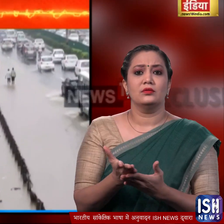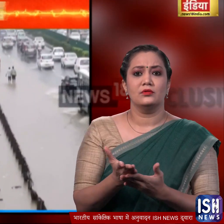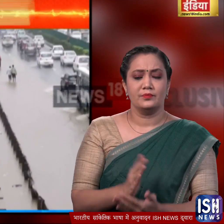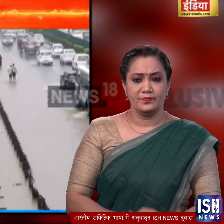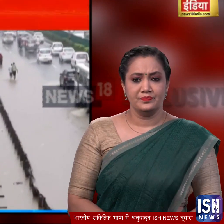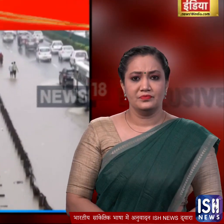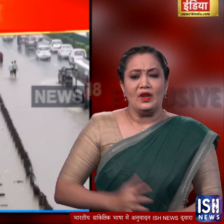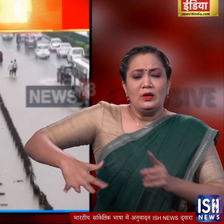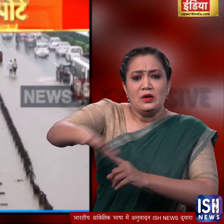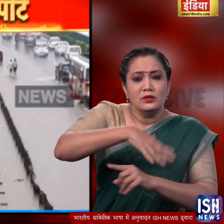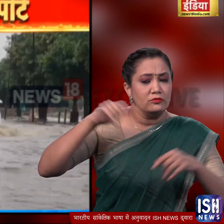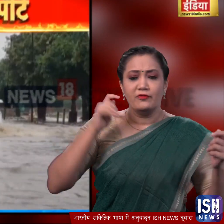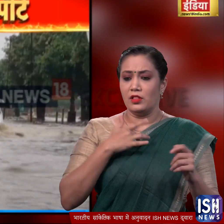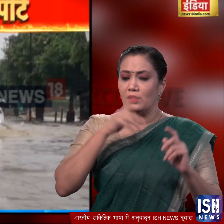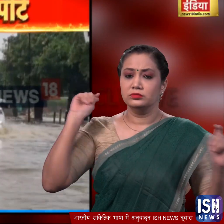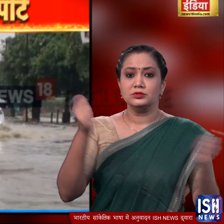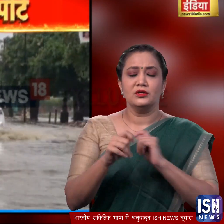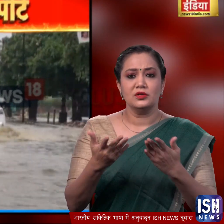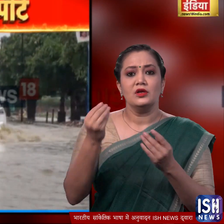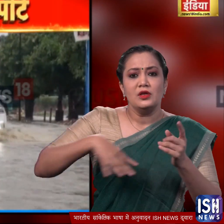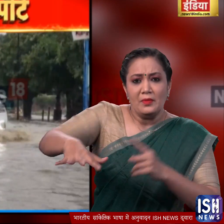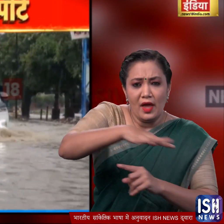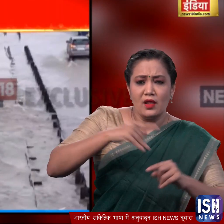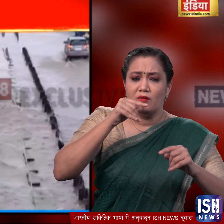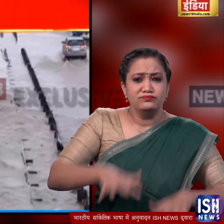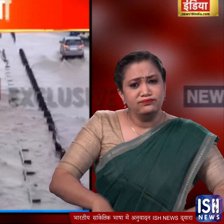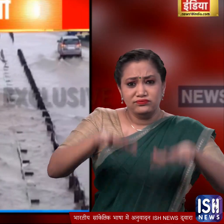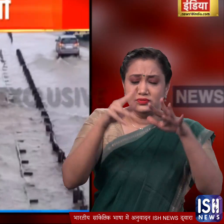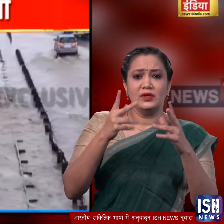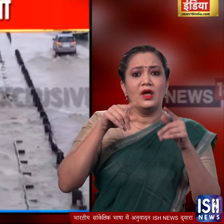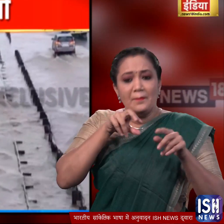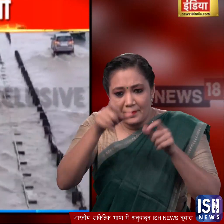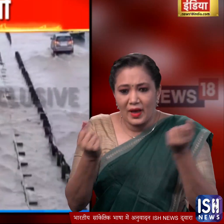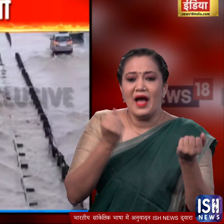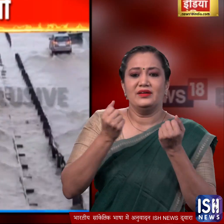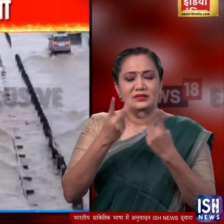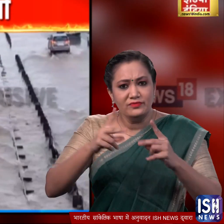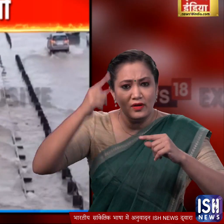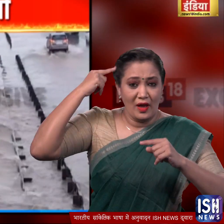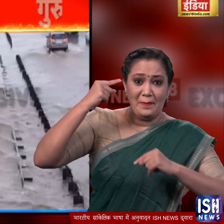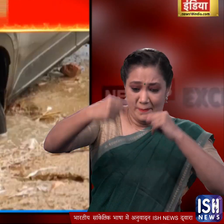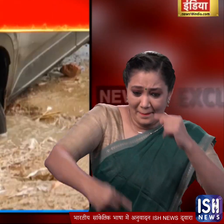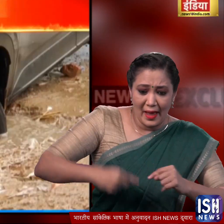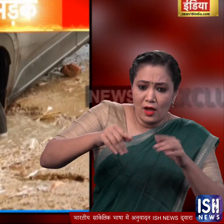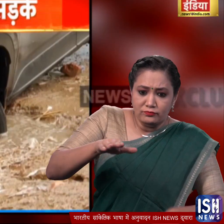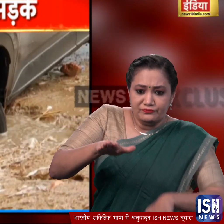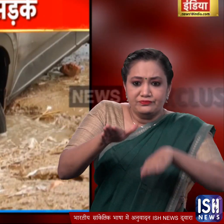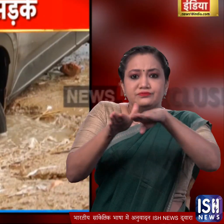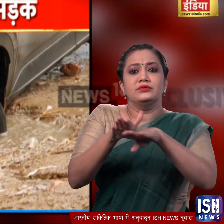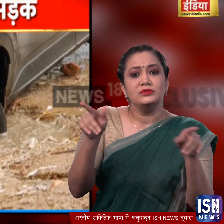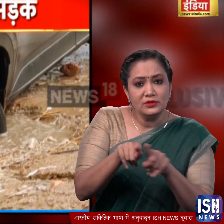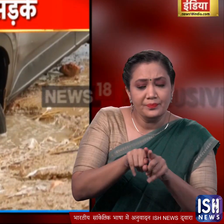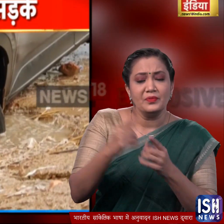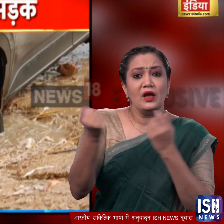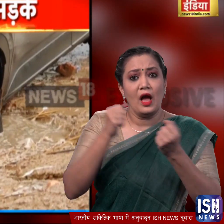जिससे सारे शहर की सूरत ही बदल गई। कुछ इलाके पानी से ऐसे घिरे कि वहां चलने वाली कारों के पहिए पूरी तरह डूबे नजर आए। यहां तक कि एक जगह